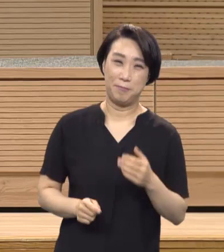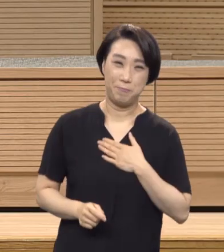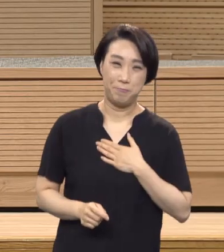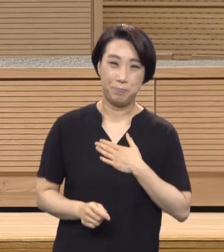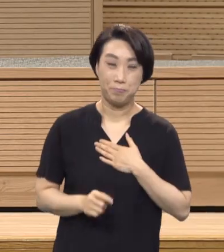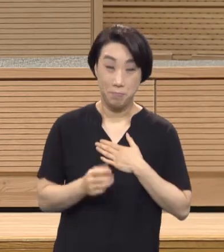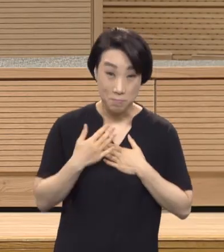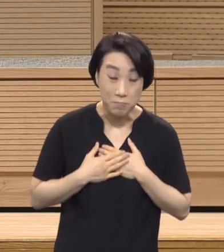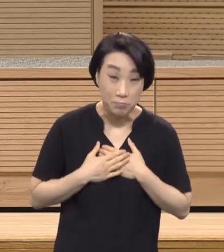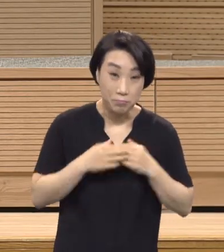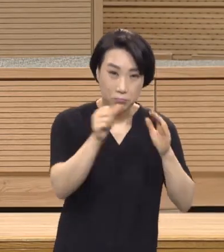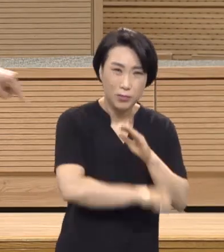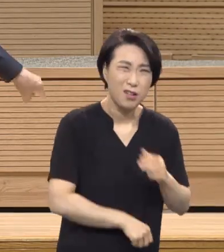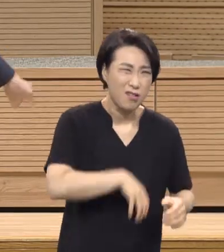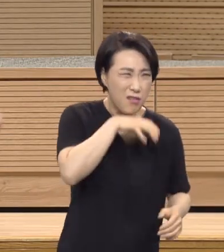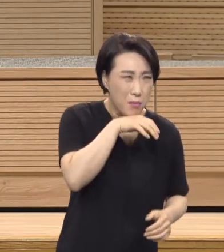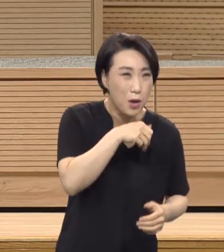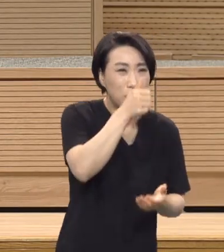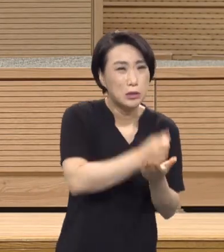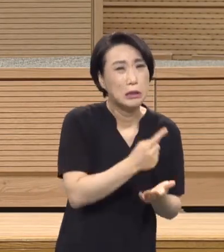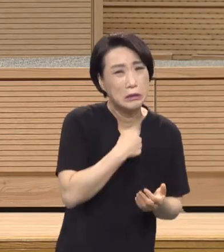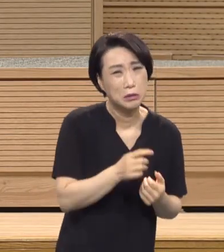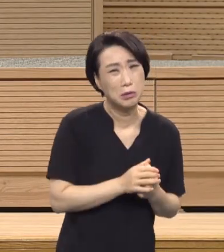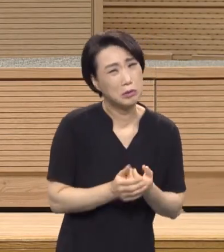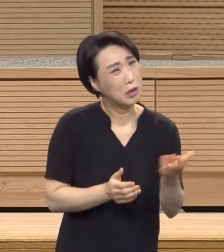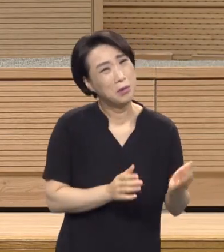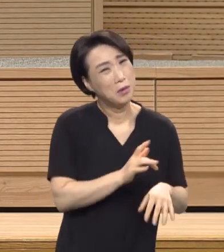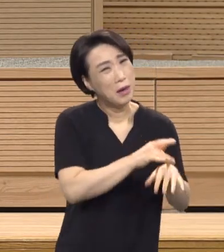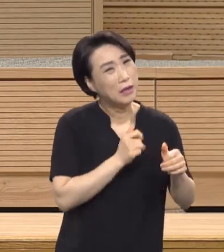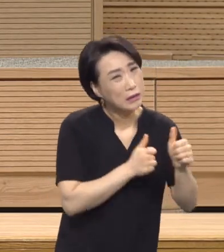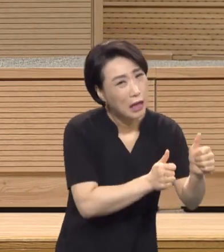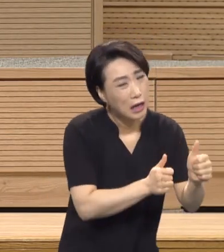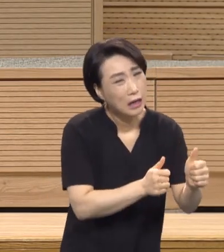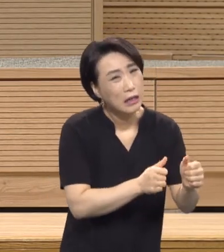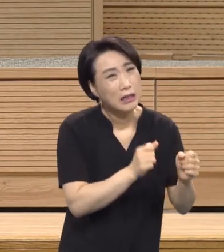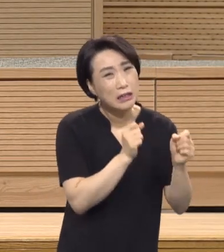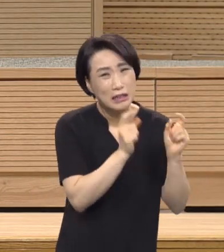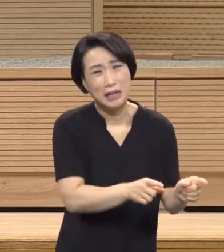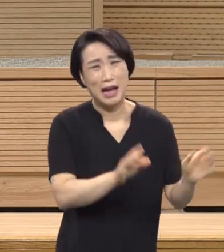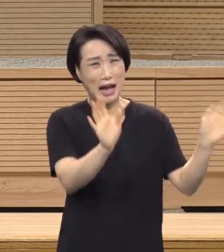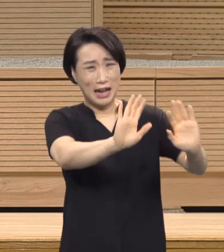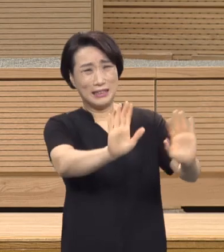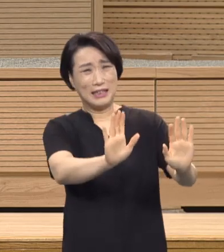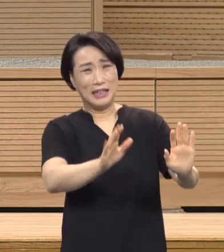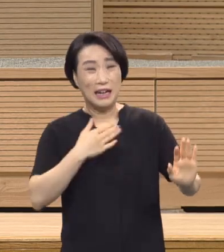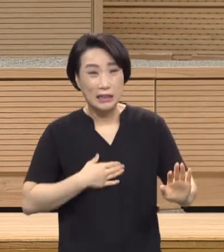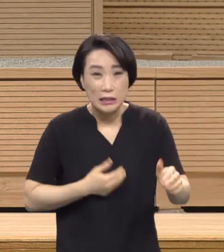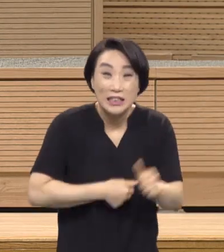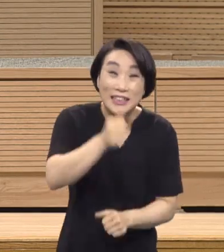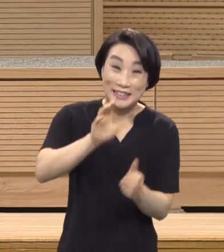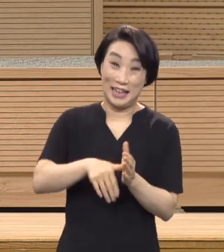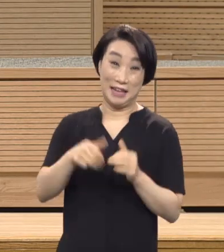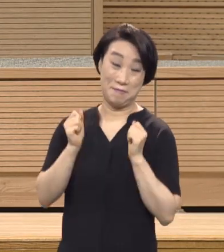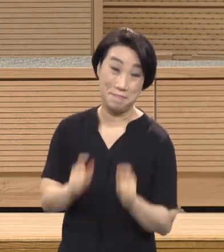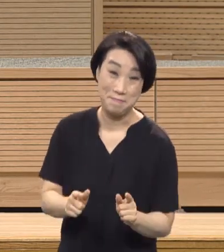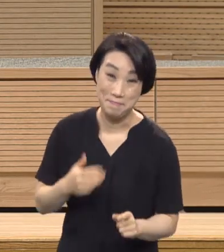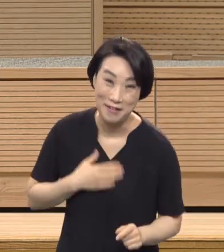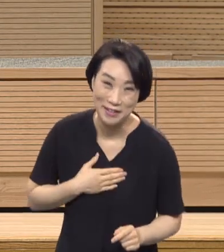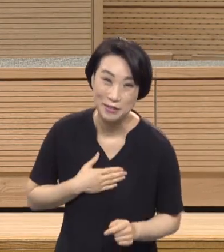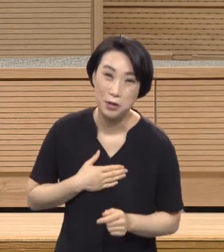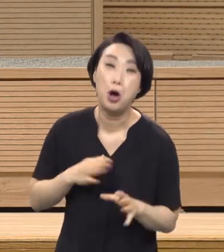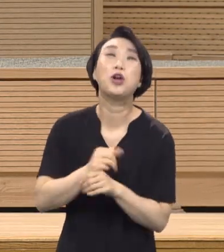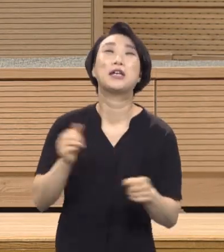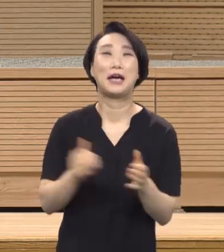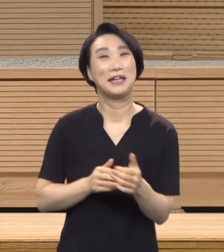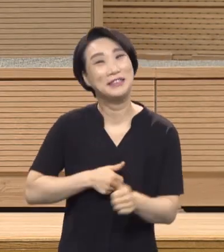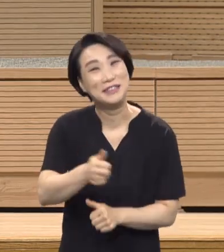패배하고 원망하고 죄짓고 여러분 마귀 따라갈 그런 때가 아니라 이겨야 할 때.